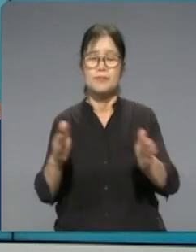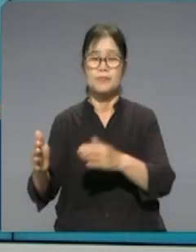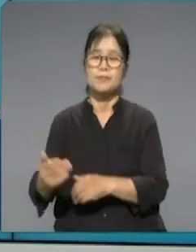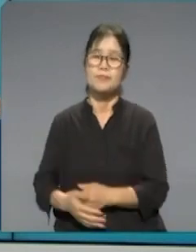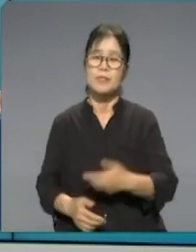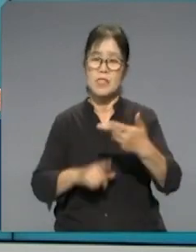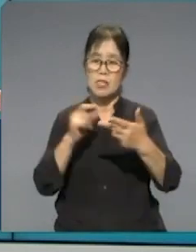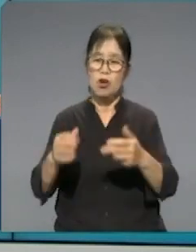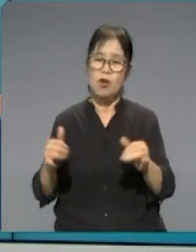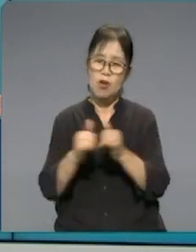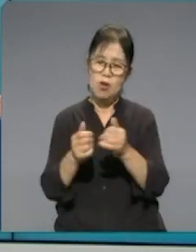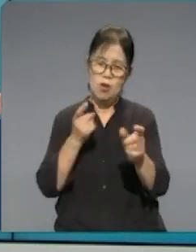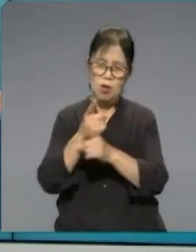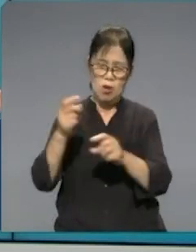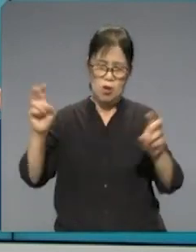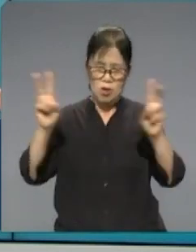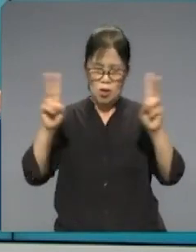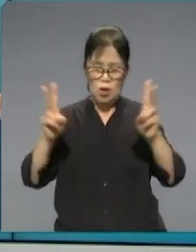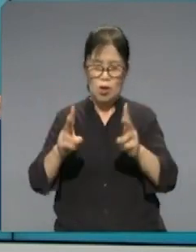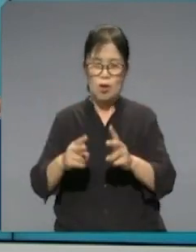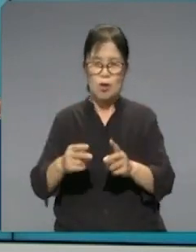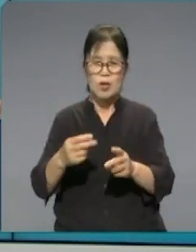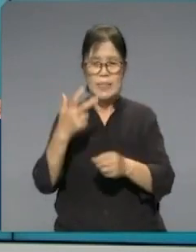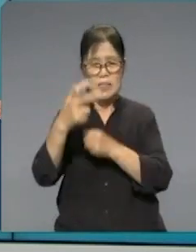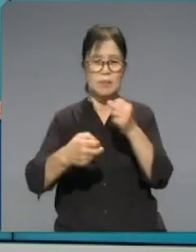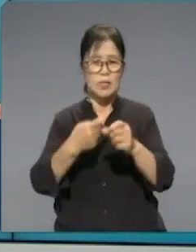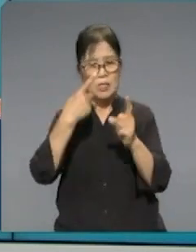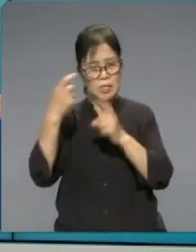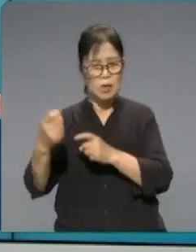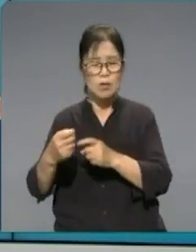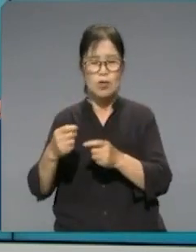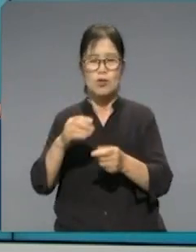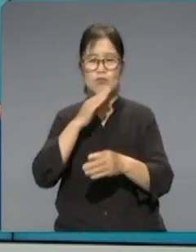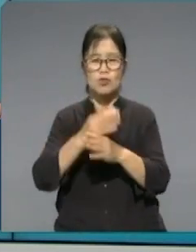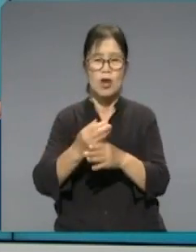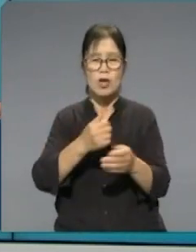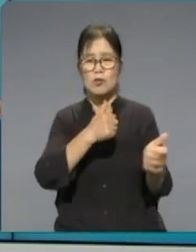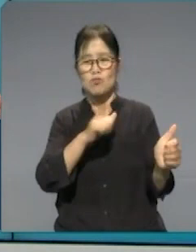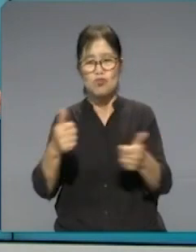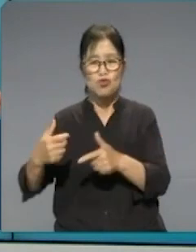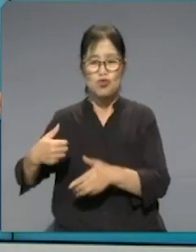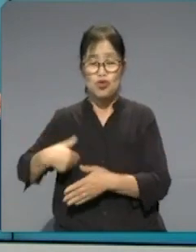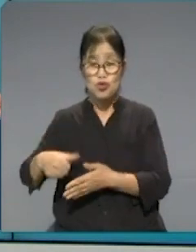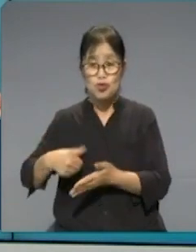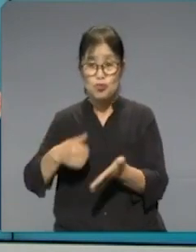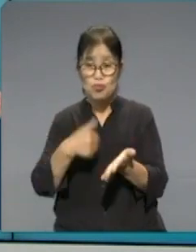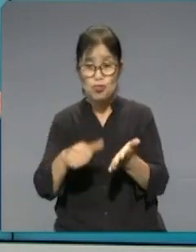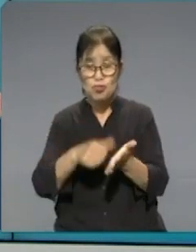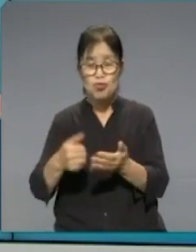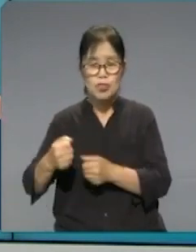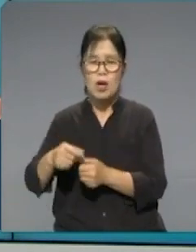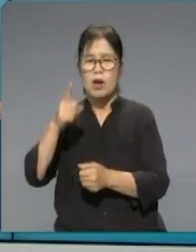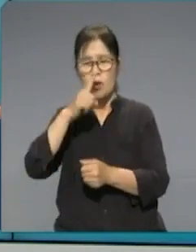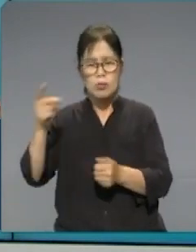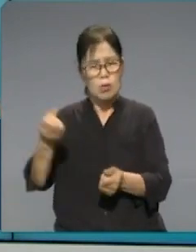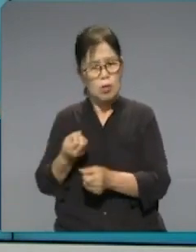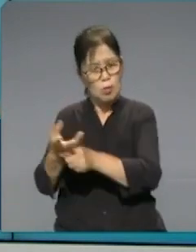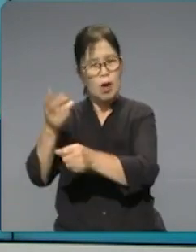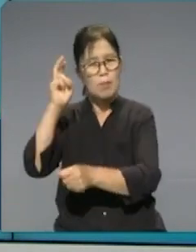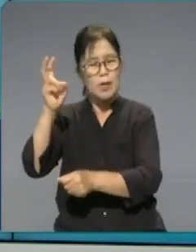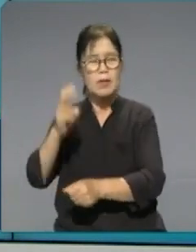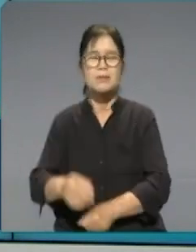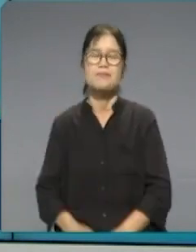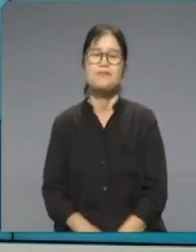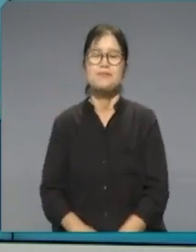지난달 전승절 70년 열병식을 계기로 다량의 북한 무기가 러시아로 공급될 수 있다는 우려가 끊이지 않고 있습니다.